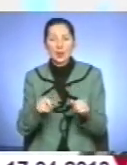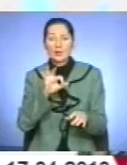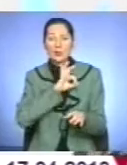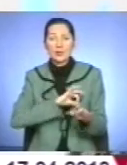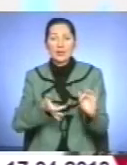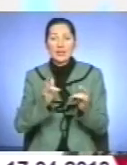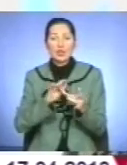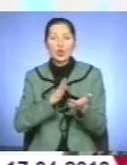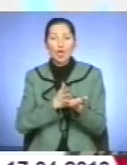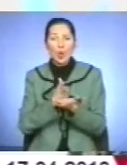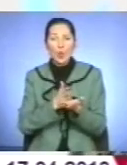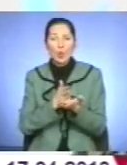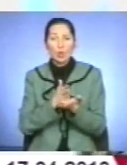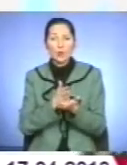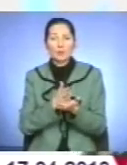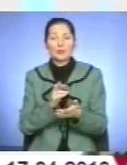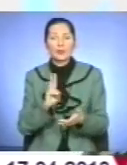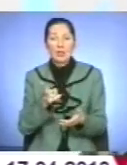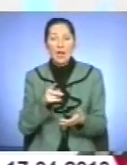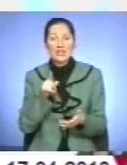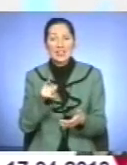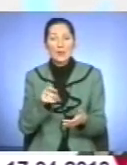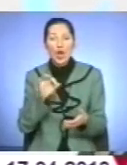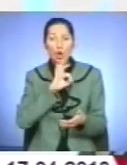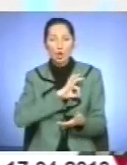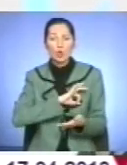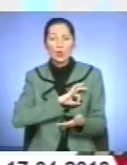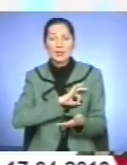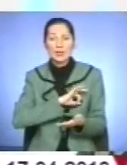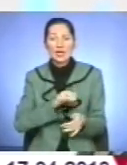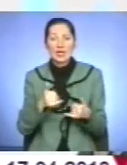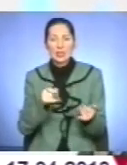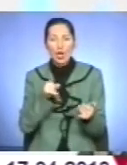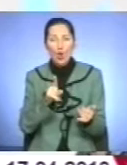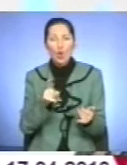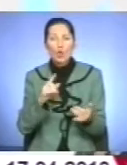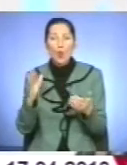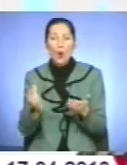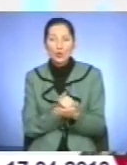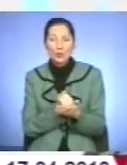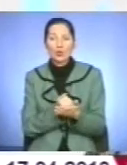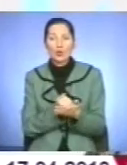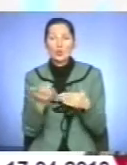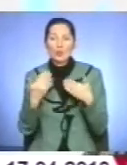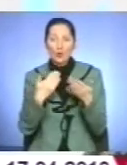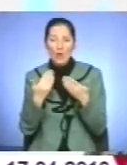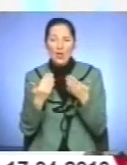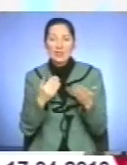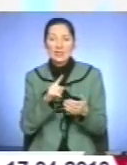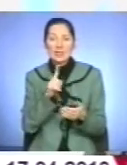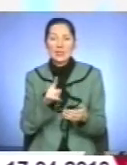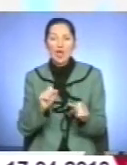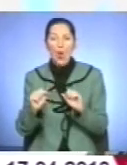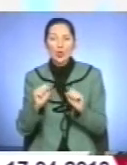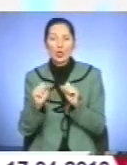послуг, як ними користуватися, для того, щоб успішно спілкуватися із